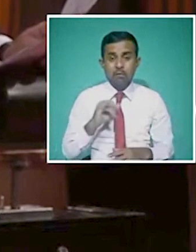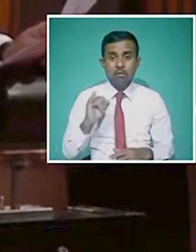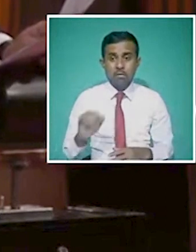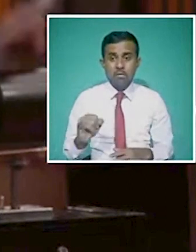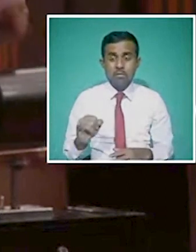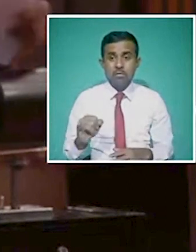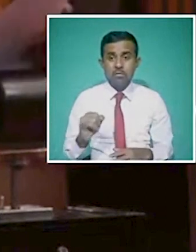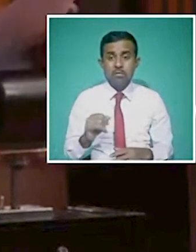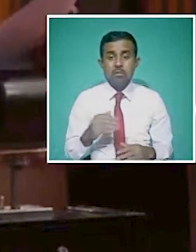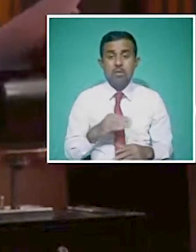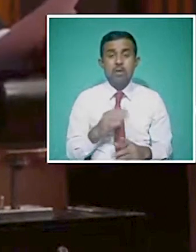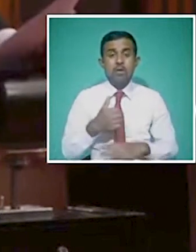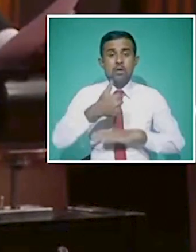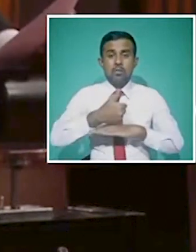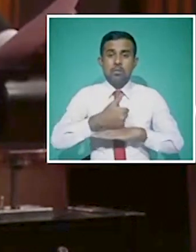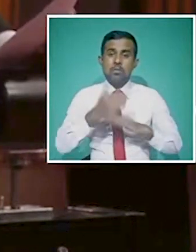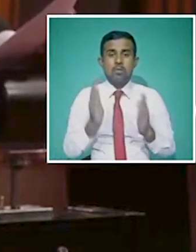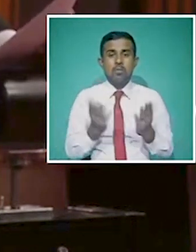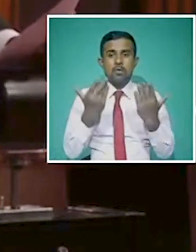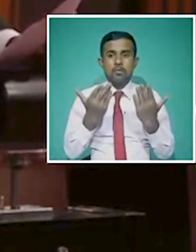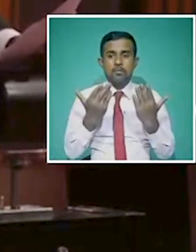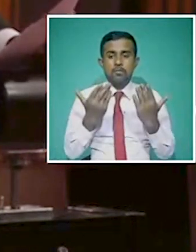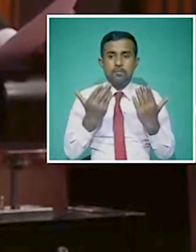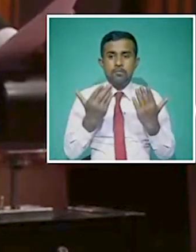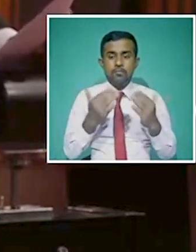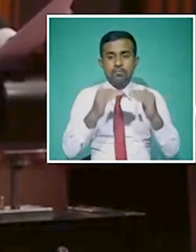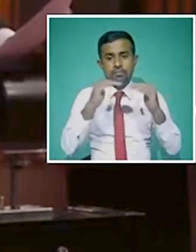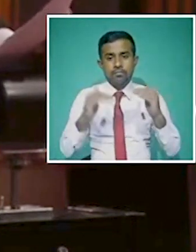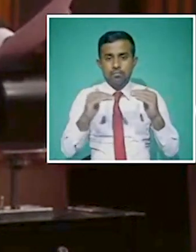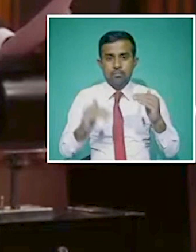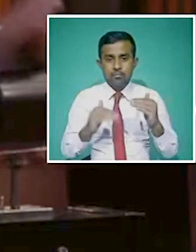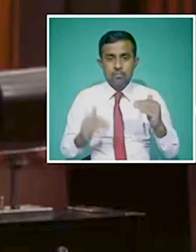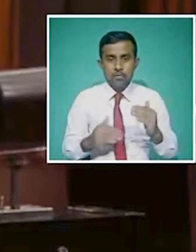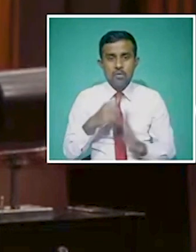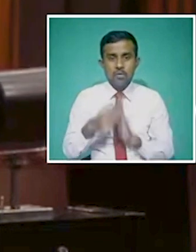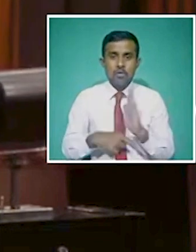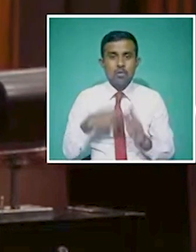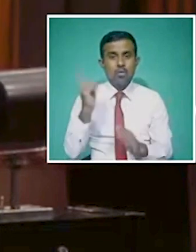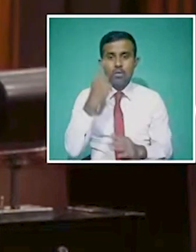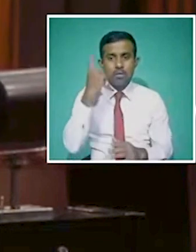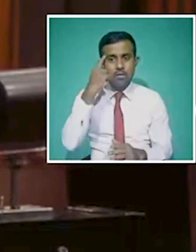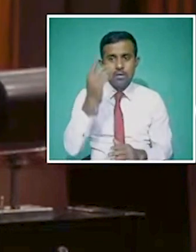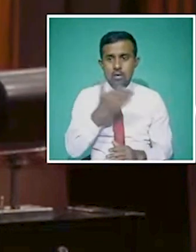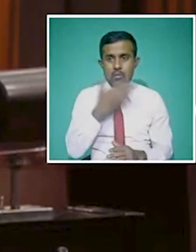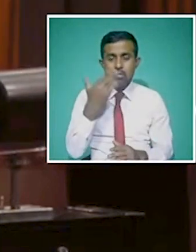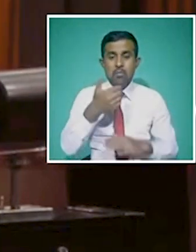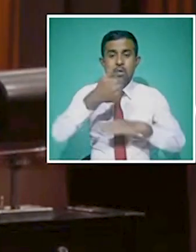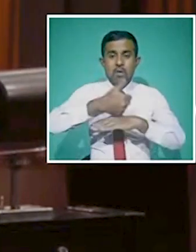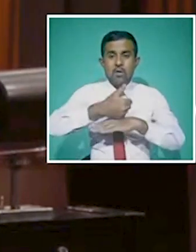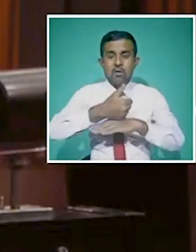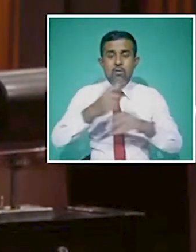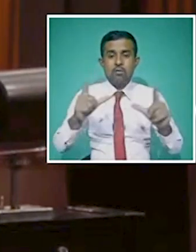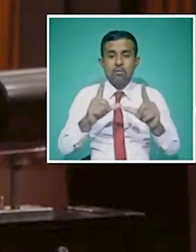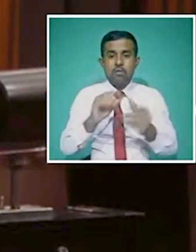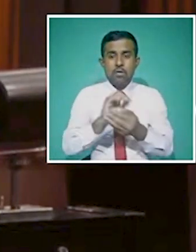මේ දූෂණයම අපි සභාපතිවරයාගෙම පටන් ගමු එතකොට එතනින් එහාට ඉතලං ඊළඟ දූෂණ ටික රටේ ජනතාවට හිතා ගන්න පුළුවන් දැන් මේ සභාපතිවරයාට පර්මිට්